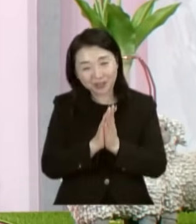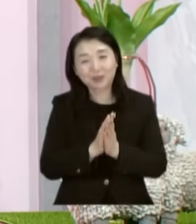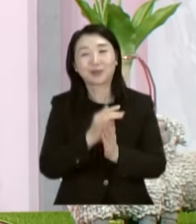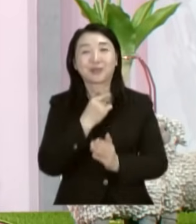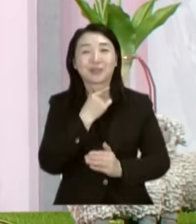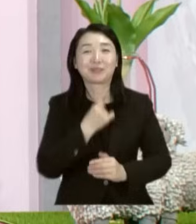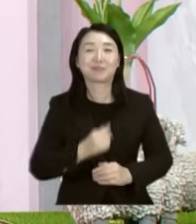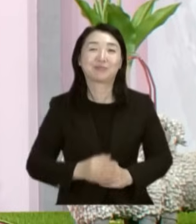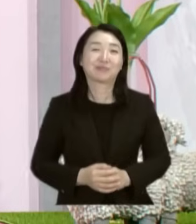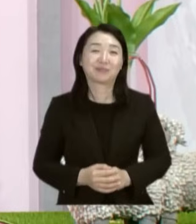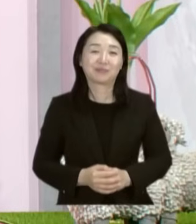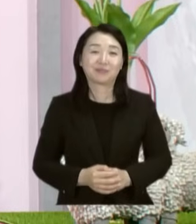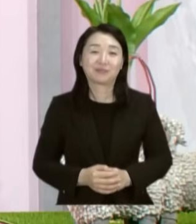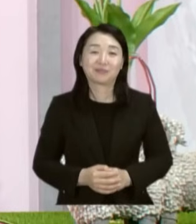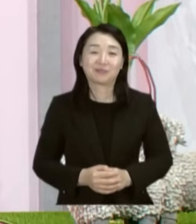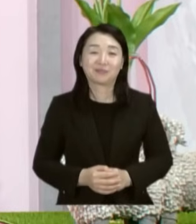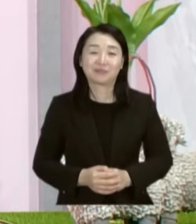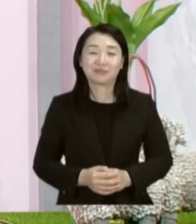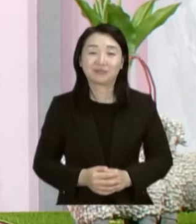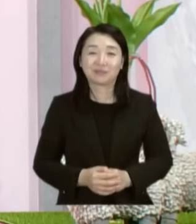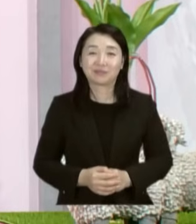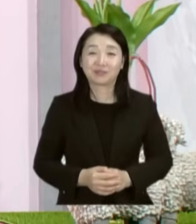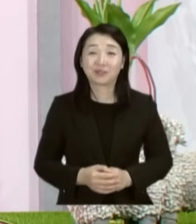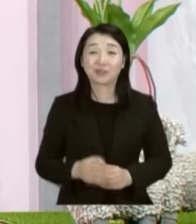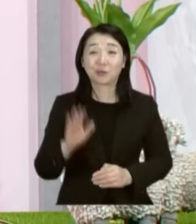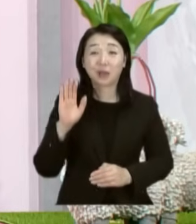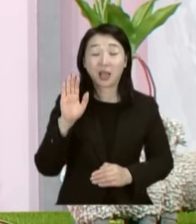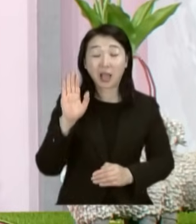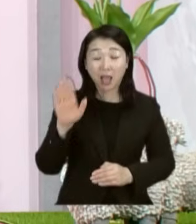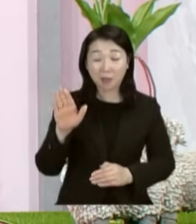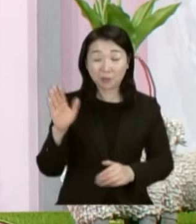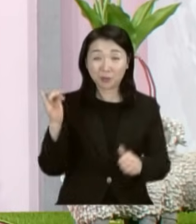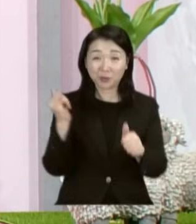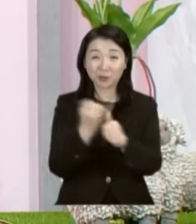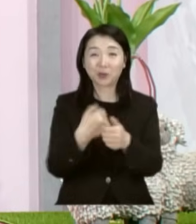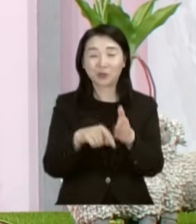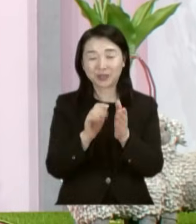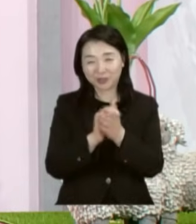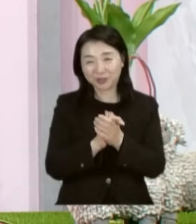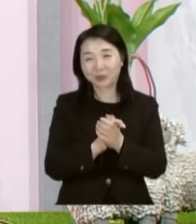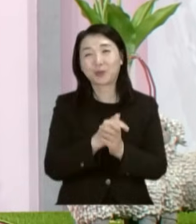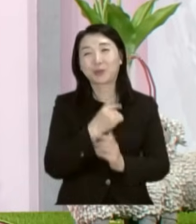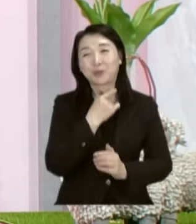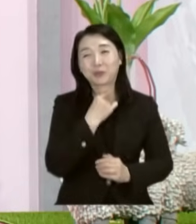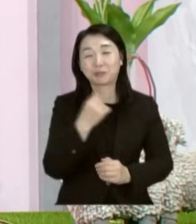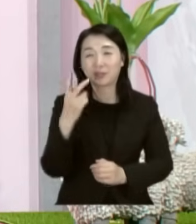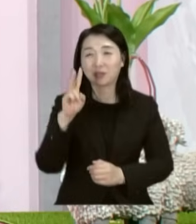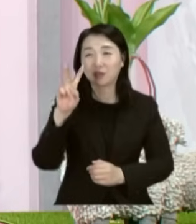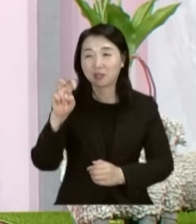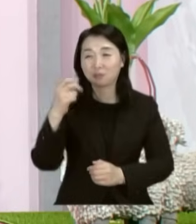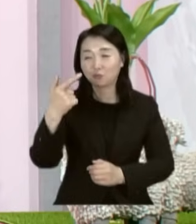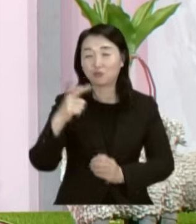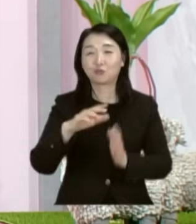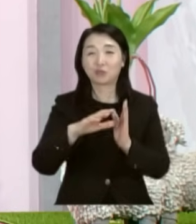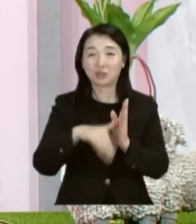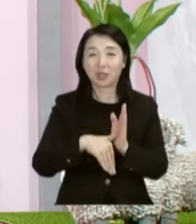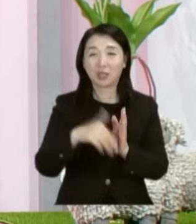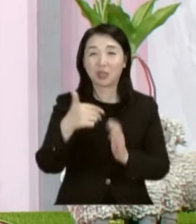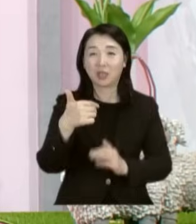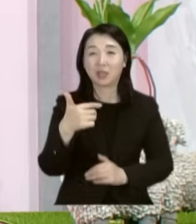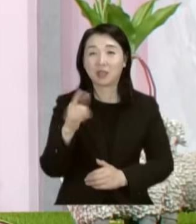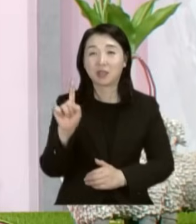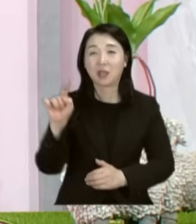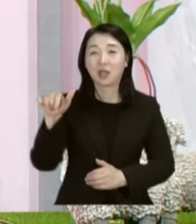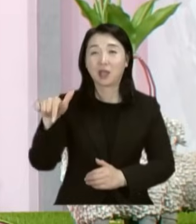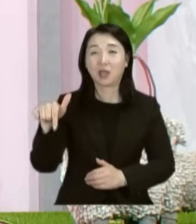싶어요 예 그리고 이제 결혼 앞둔 결혼을 위해서도 기도하고 싶고 어 2026년에 나고야 아시안